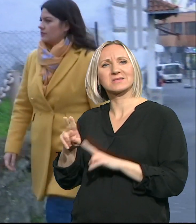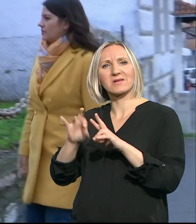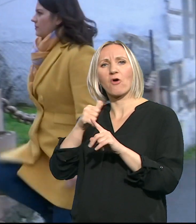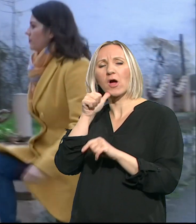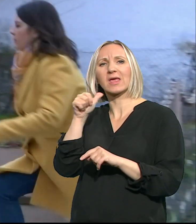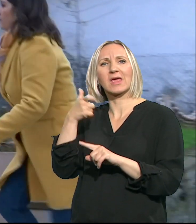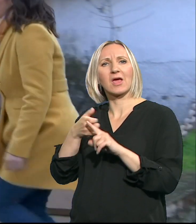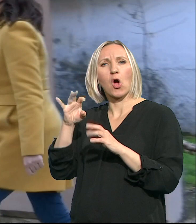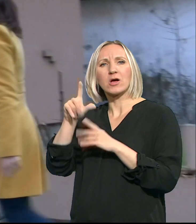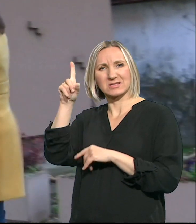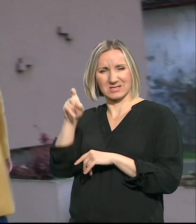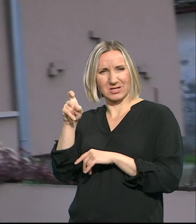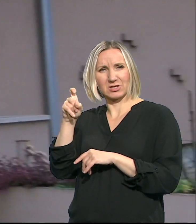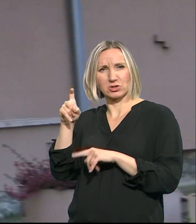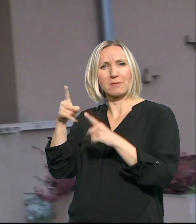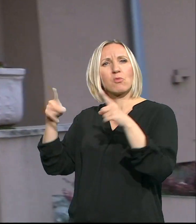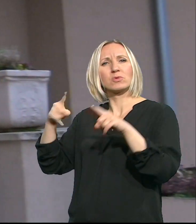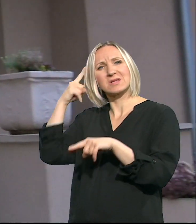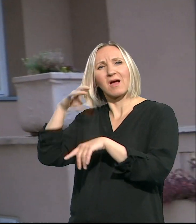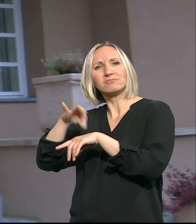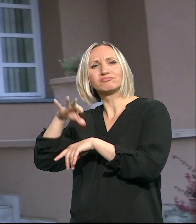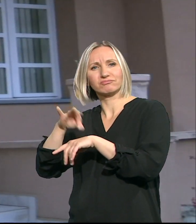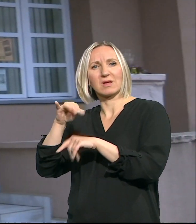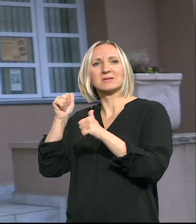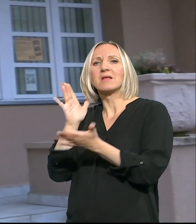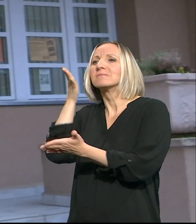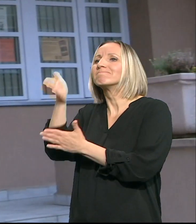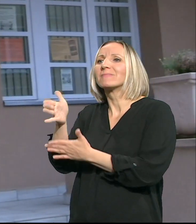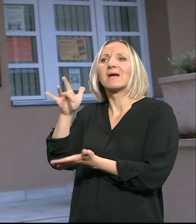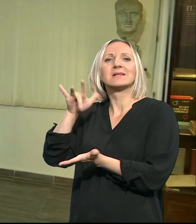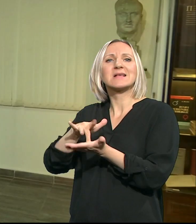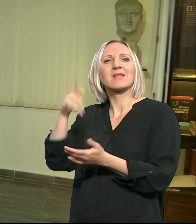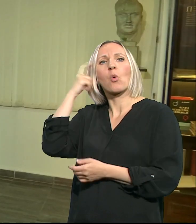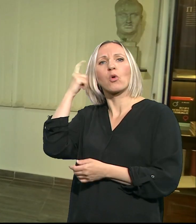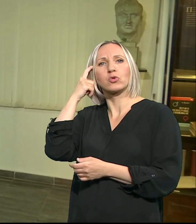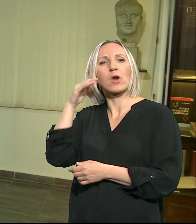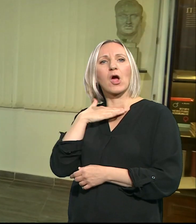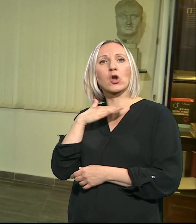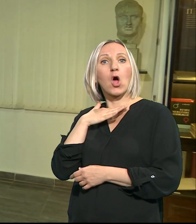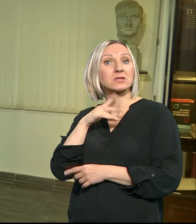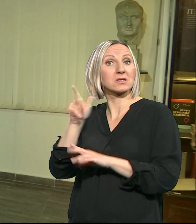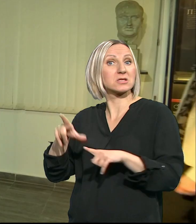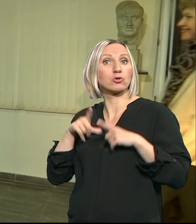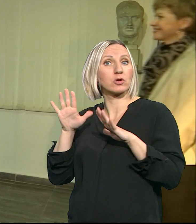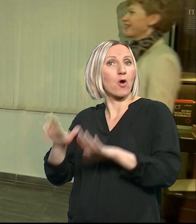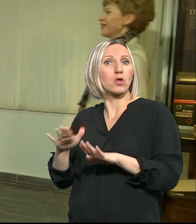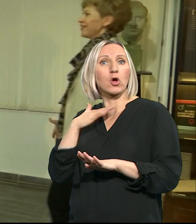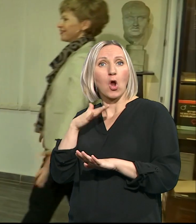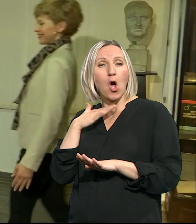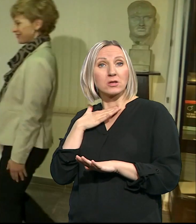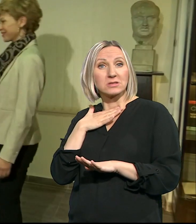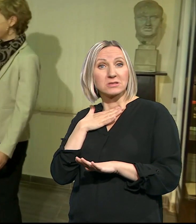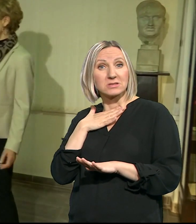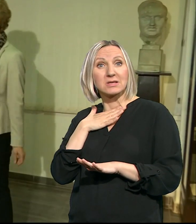tragamo najpre u Centru za kulturu Grocka. Čitav život proveo je u ovoj varoši, gde se danas, posle velikih peripetija i